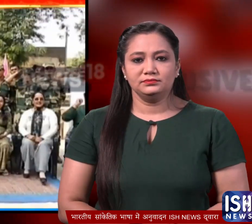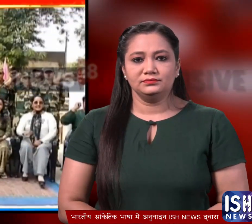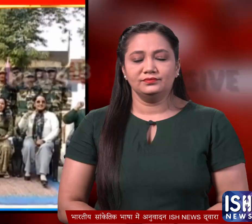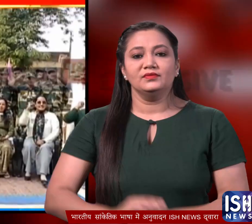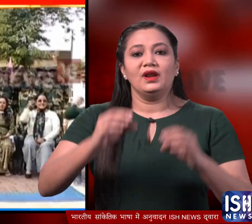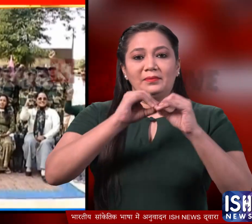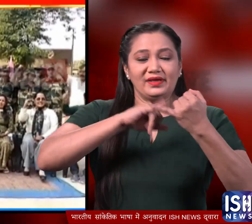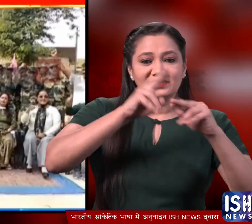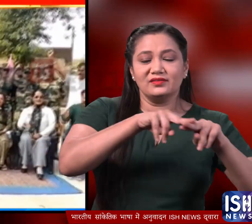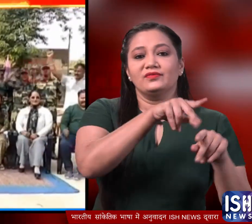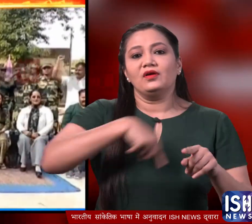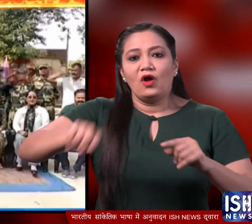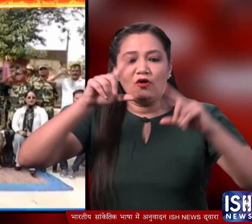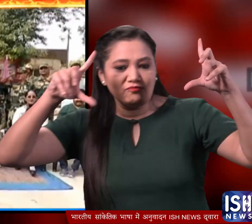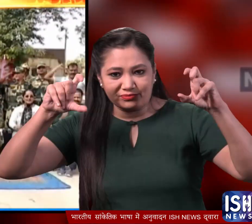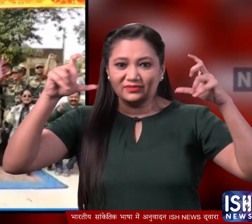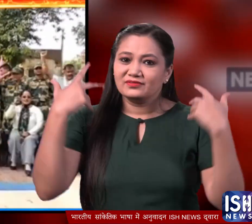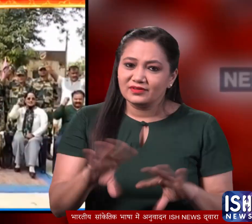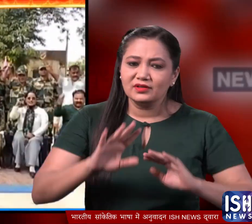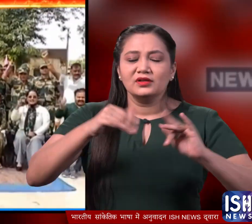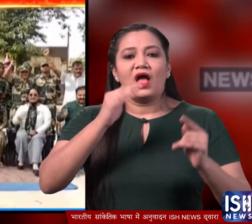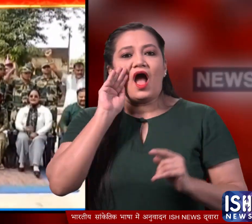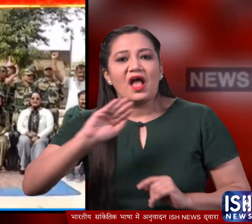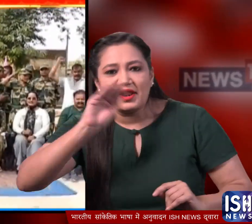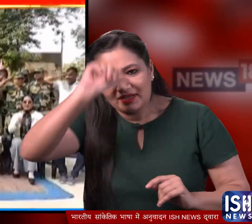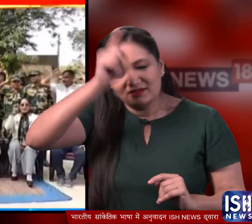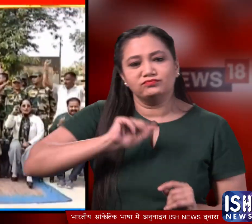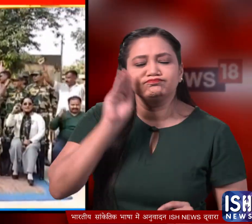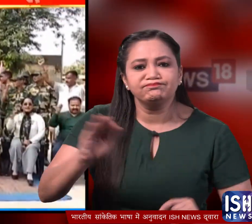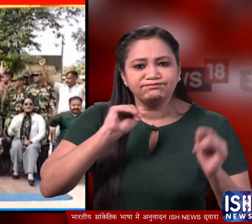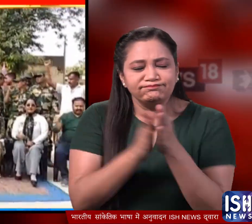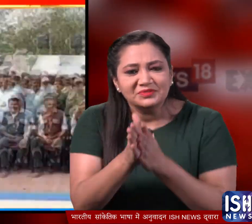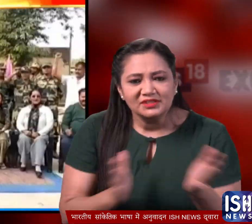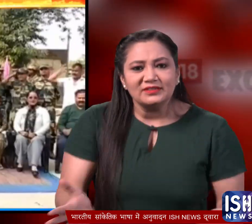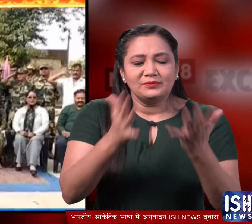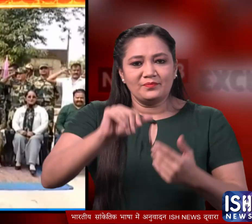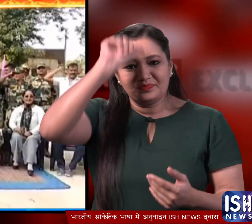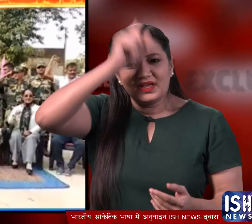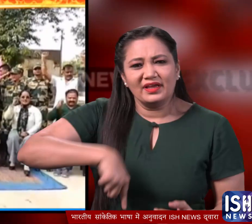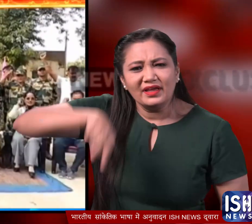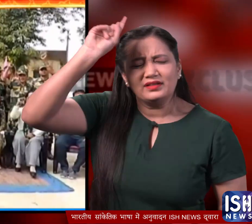اس کے بعد بی ایس ایف جوانوں کے ساتھ سبھی نے فوٹو کچھوائی اور دیش بھکتی کے نارے لگا کر ان کا اتصاہ بھی بڑھایا